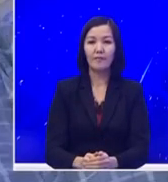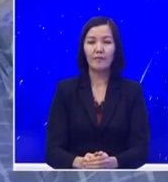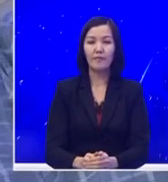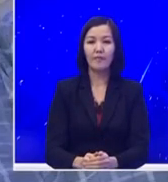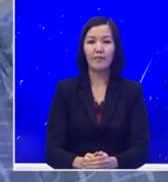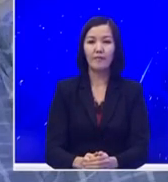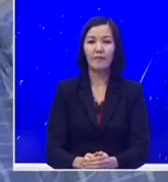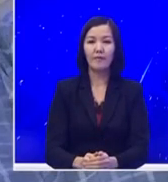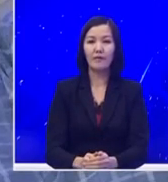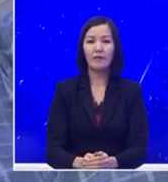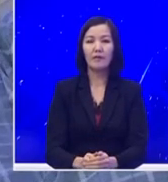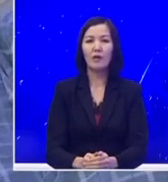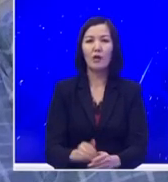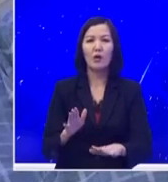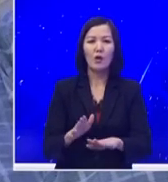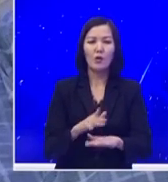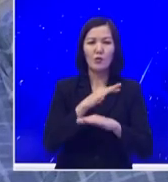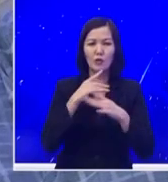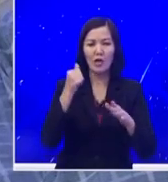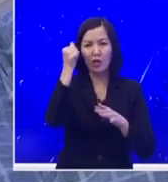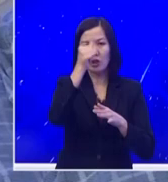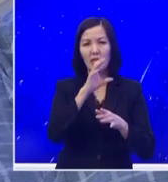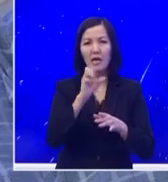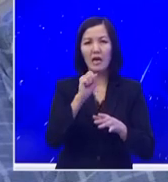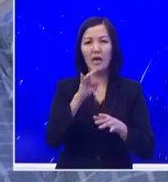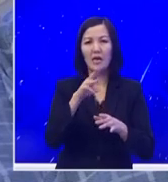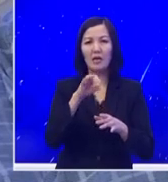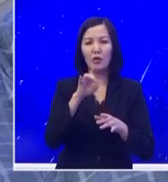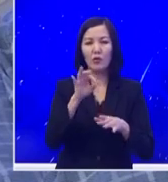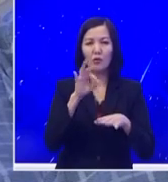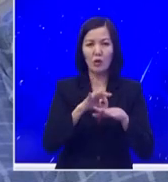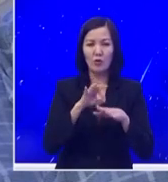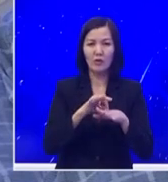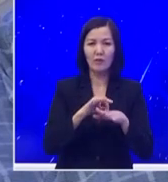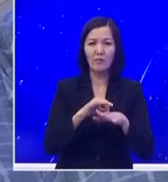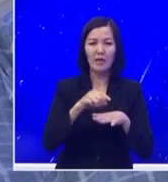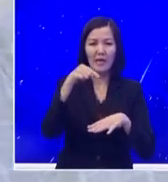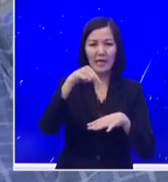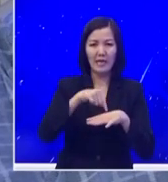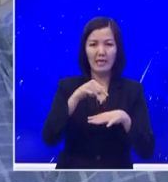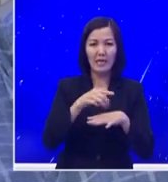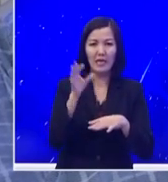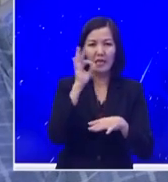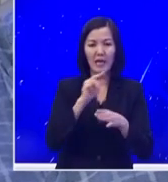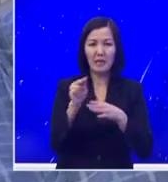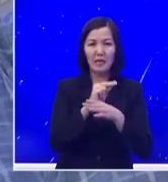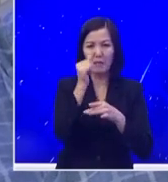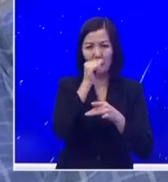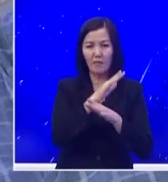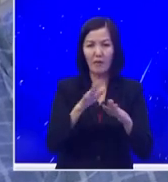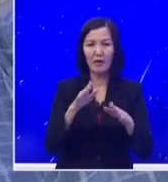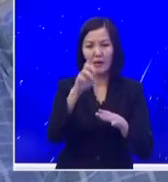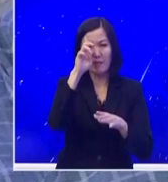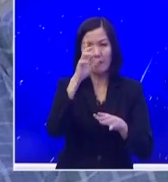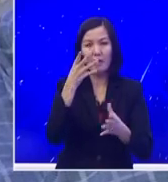этим артрозом. Көп жылдардан бері артрозбен ауырып жүрдім. Ине егумен дәрі-дәрмектердің көмегі болмады. Мемлекеттің